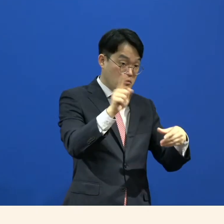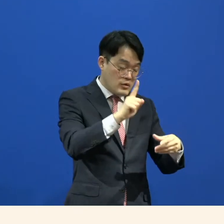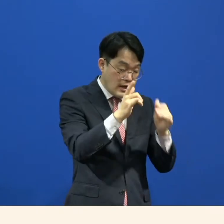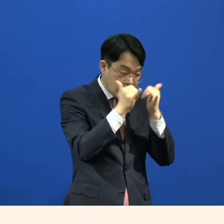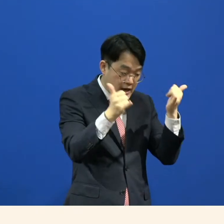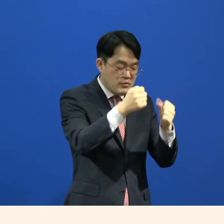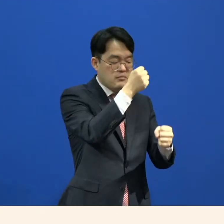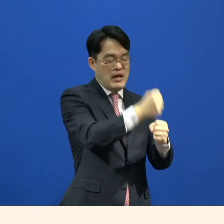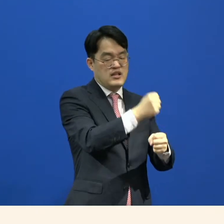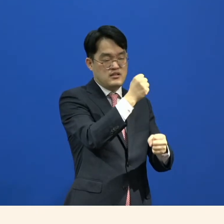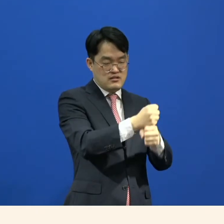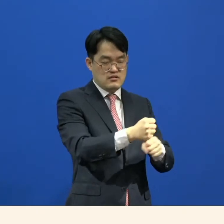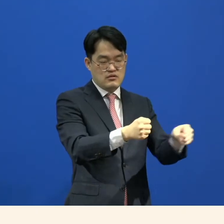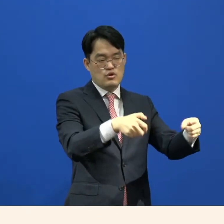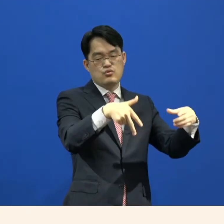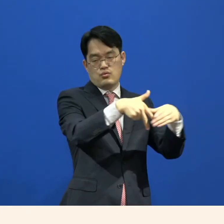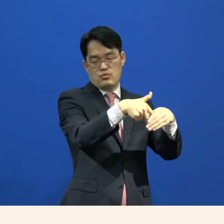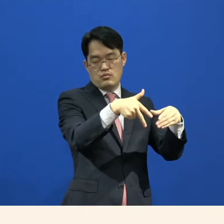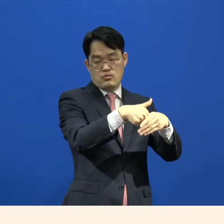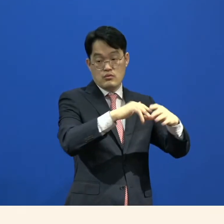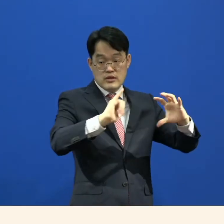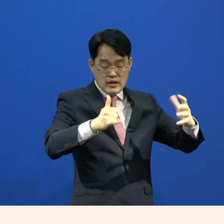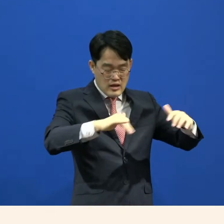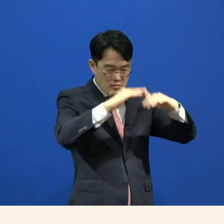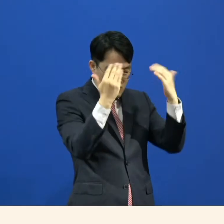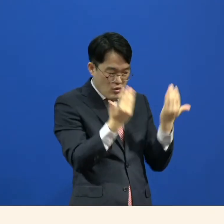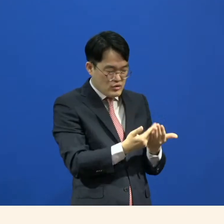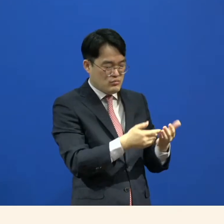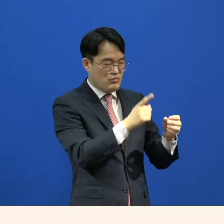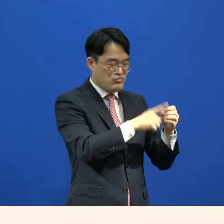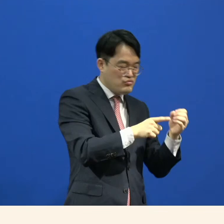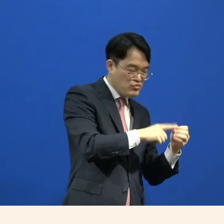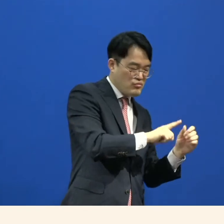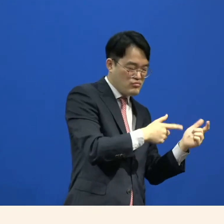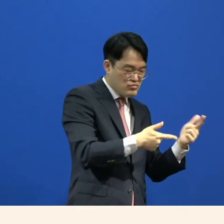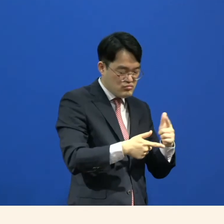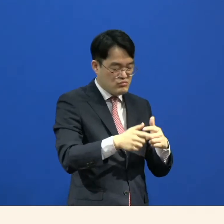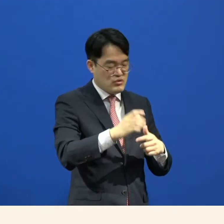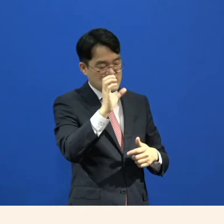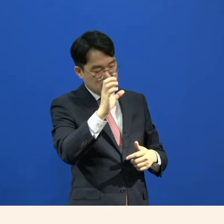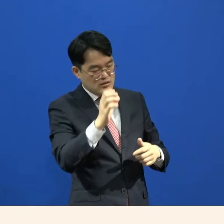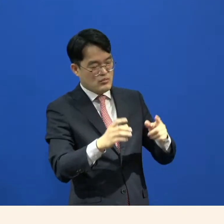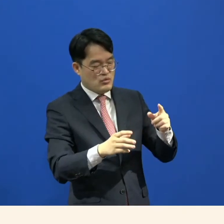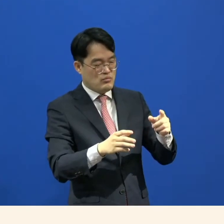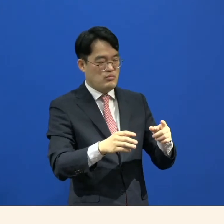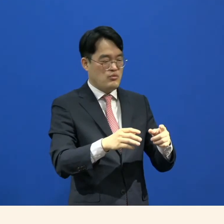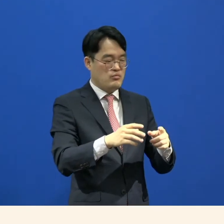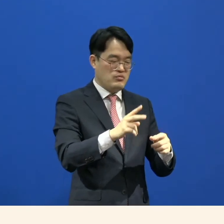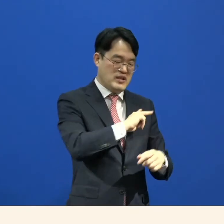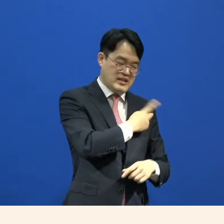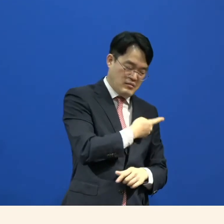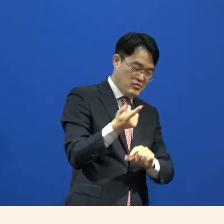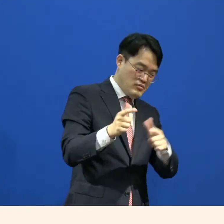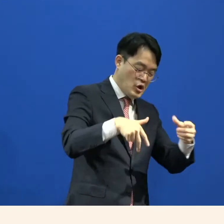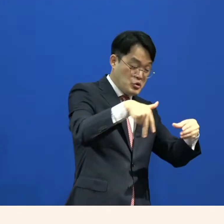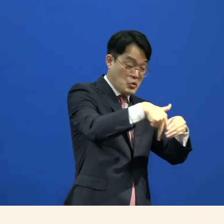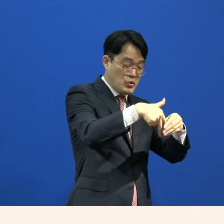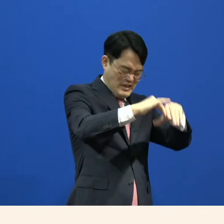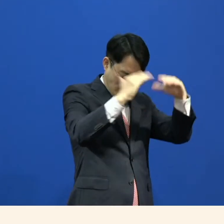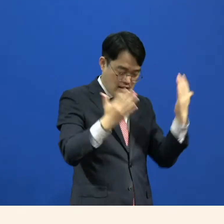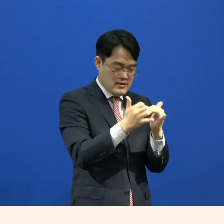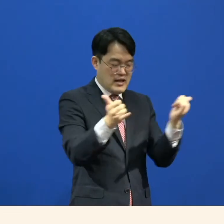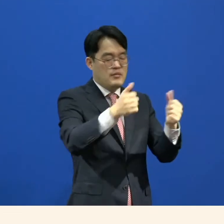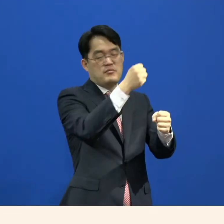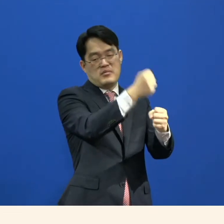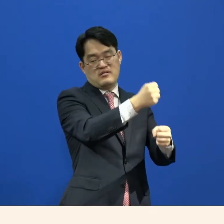오늘 세상의 모든 종교는 다 사람이 만든 거예요. 그 종교들 안에 과시적인 면이 있다는 거예요. 처음에는